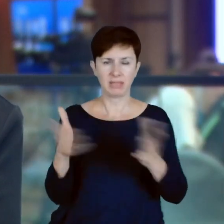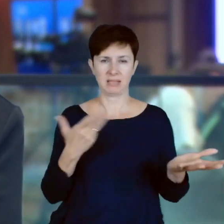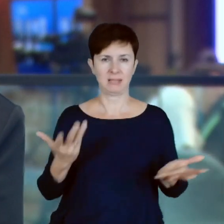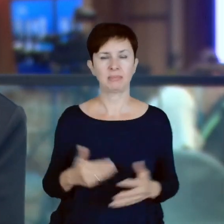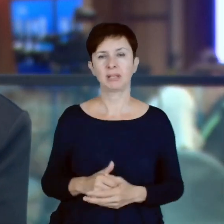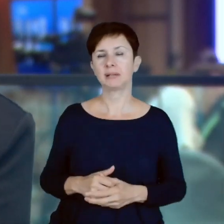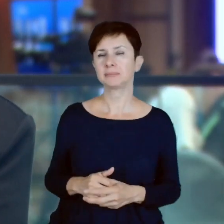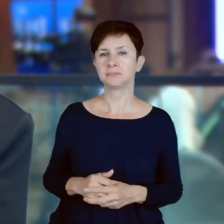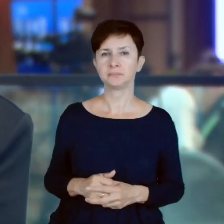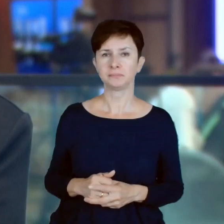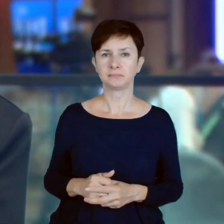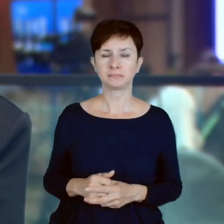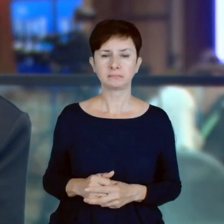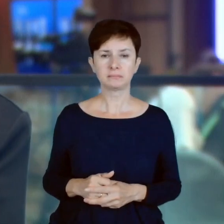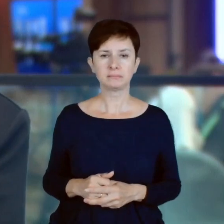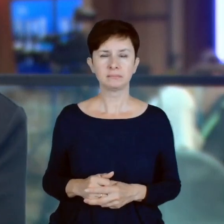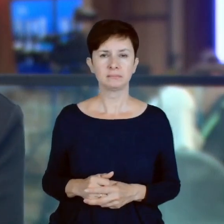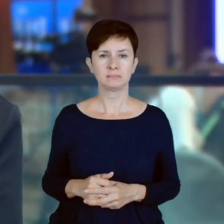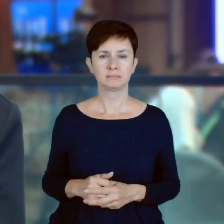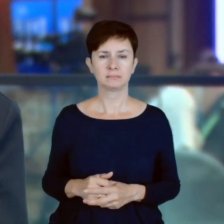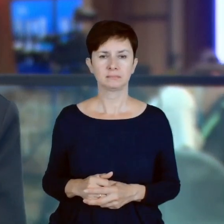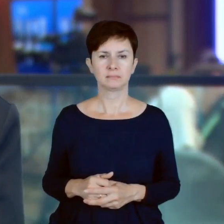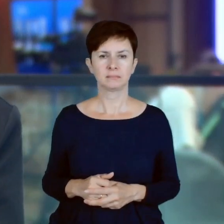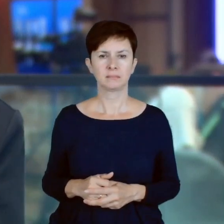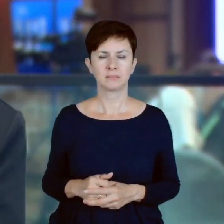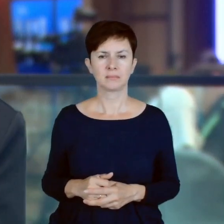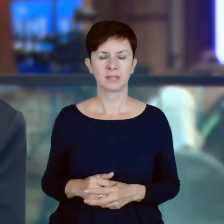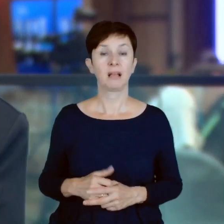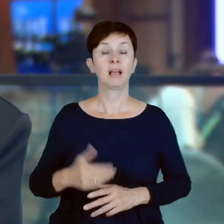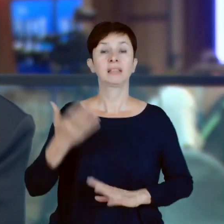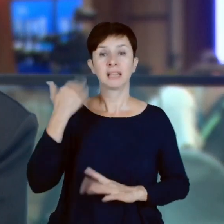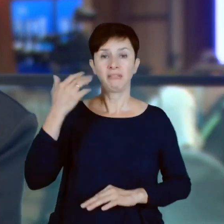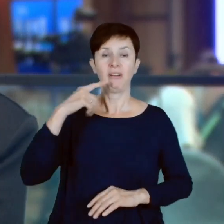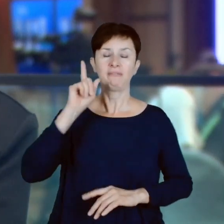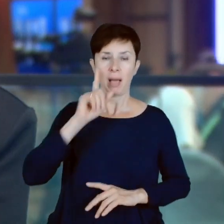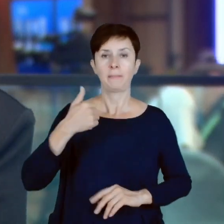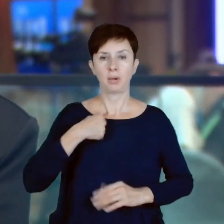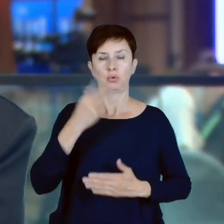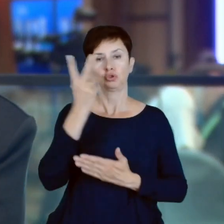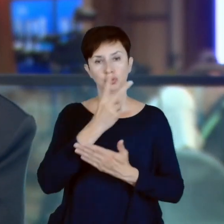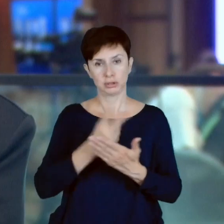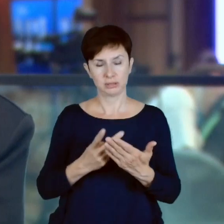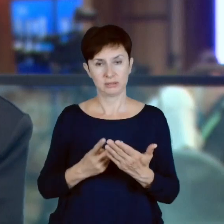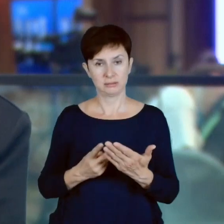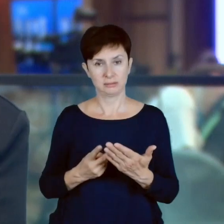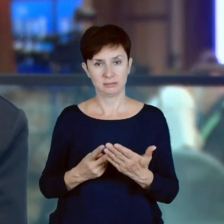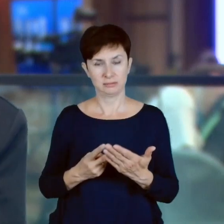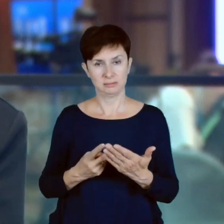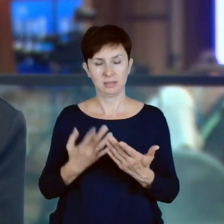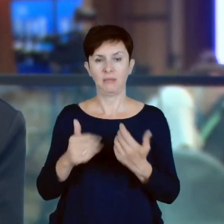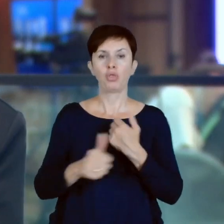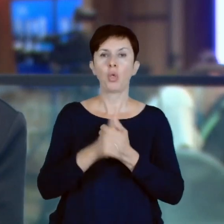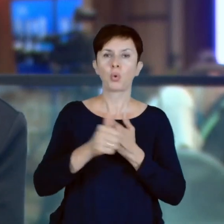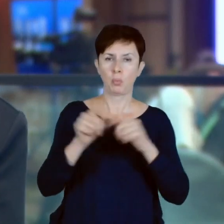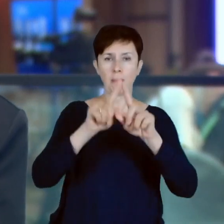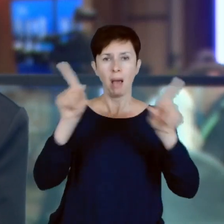adaptacyjny system, no to się pojawia ten skimming, prawda, że dawniej faktycznie czytaliśmy, na przykład tak jak sam dokument, papers i tak dalej, a teraz to się